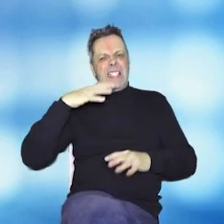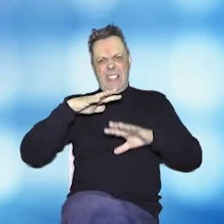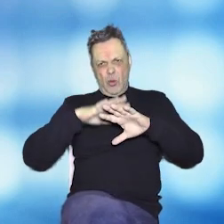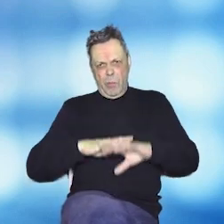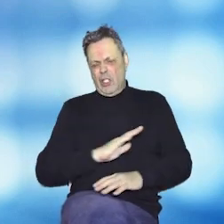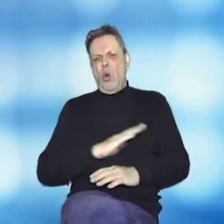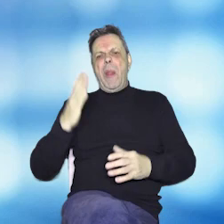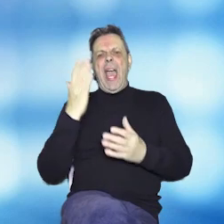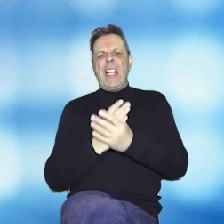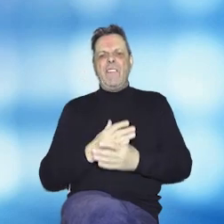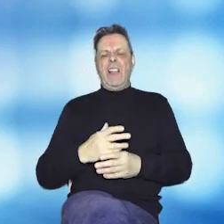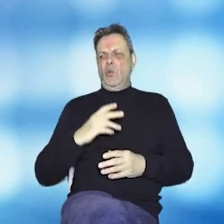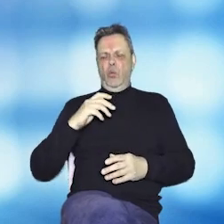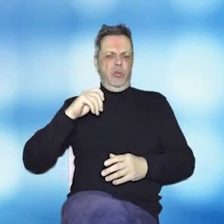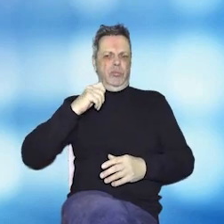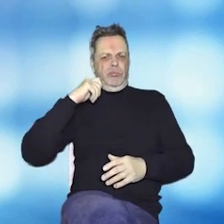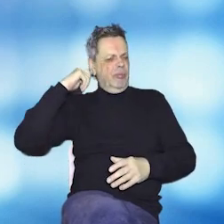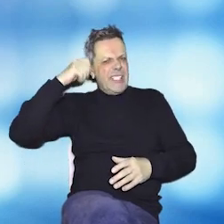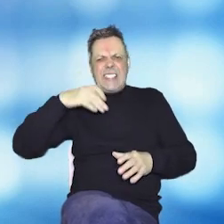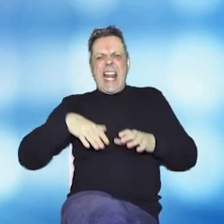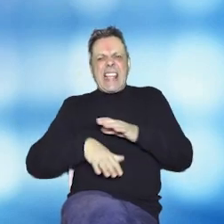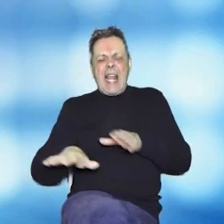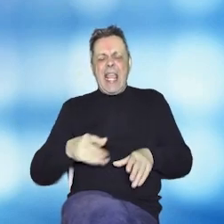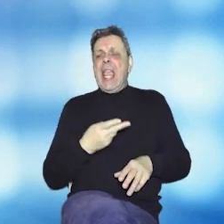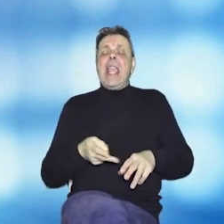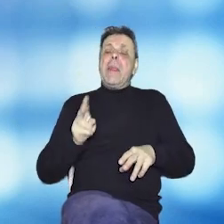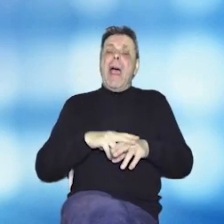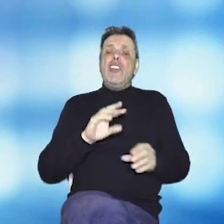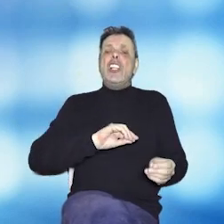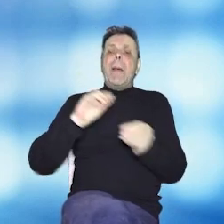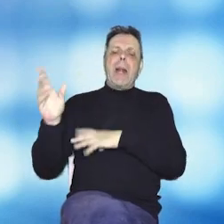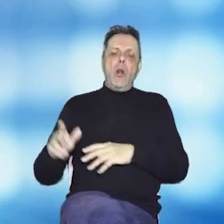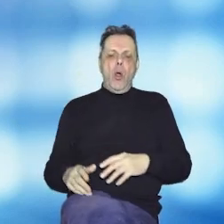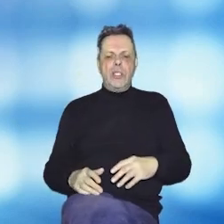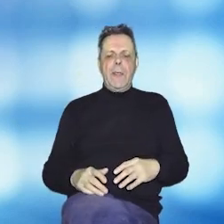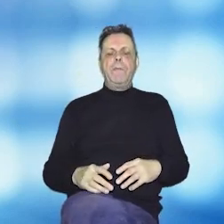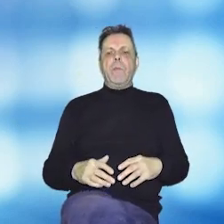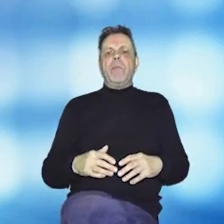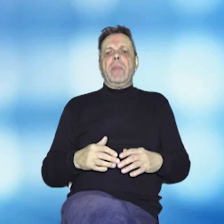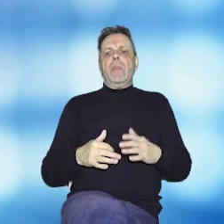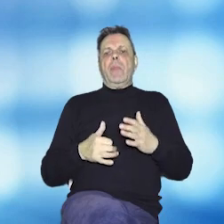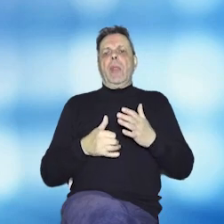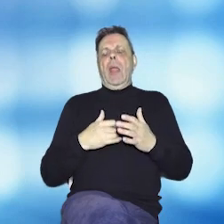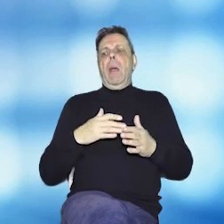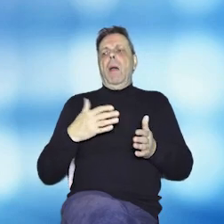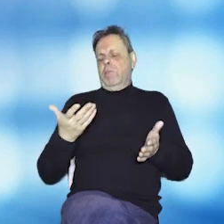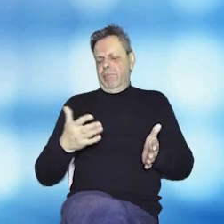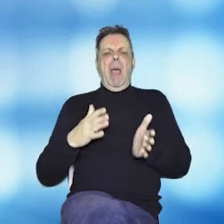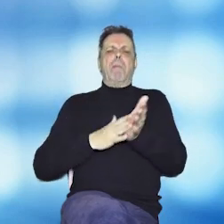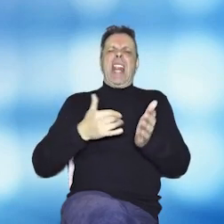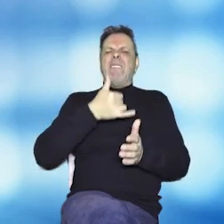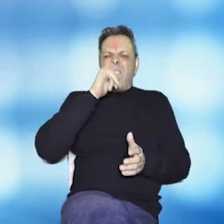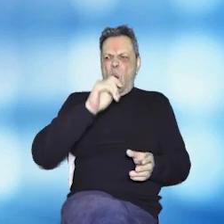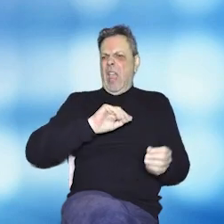mrežu, neadekvatnu sanitaciju i najveća većina njih zapravo se prenosi feko-oralnim putem. Dakle, putem prljave